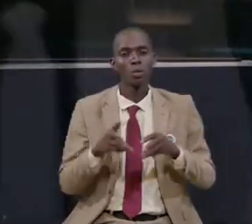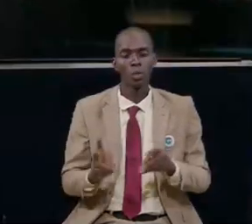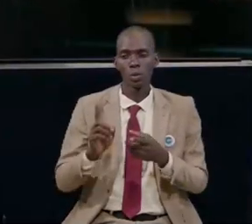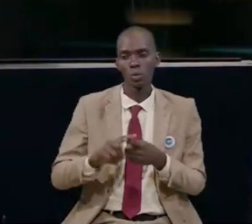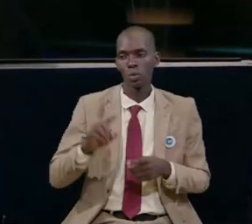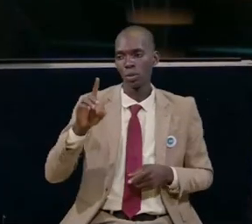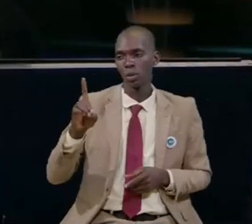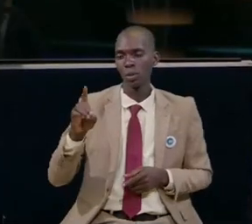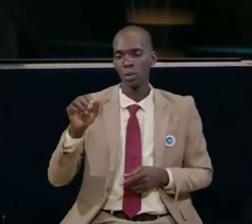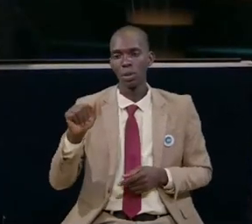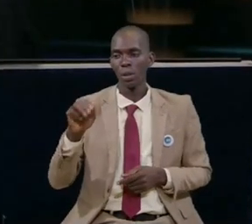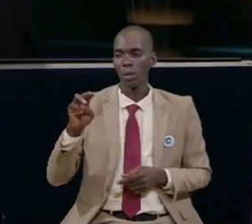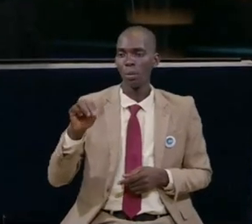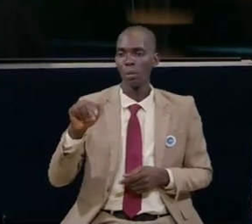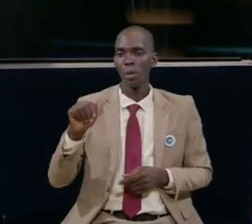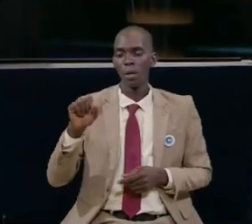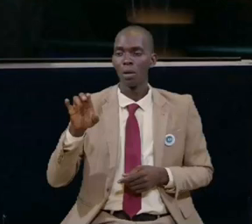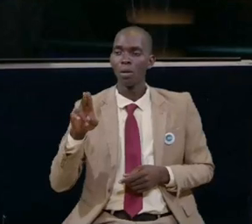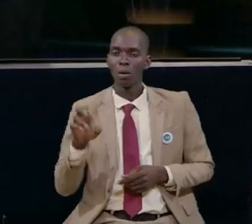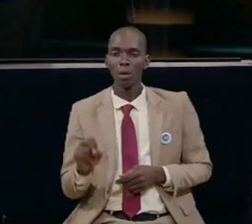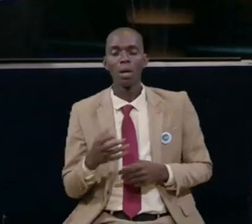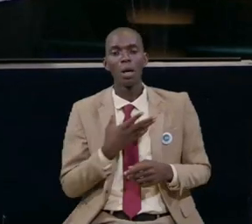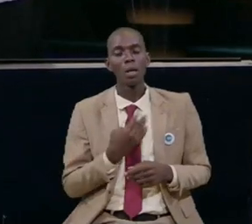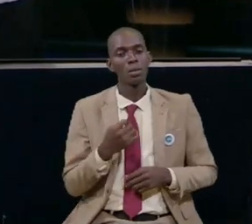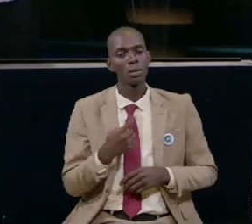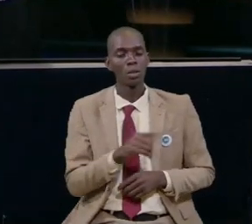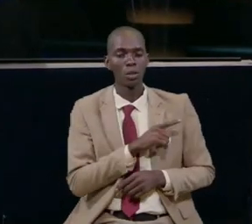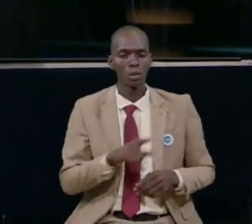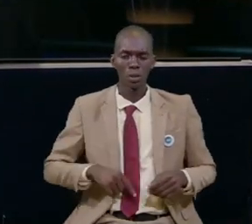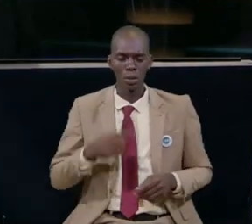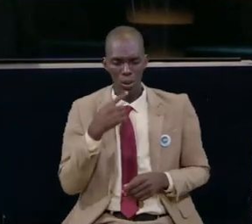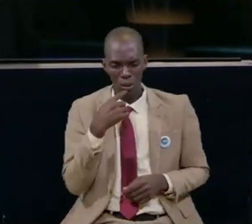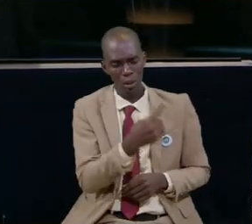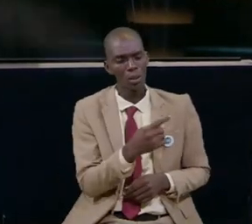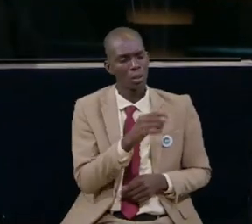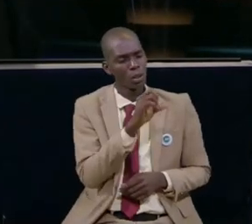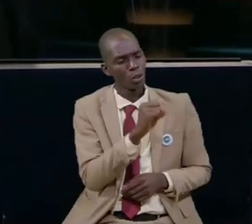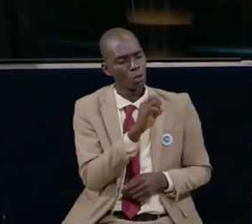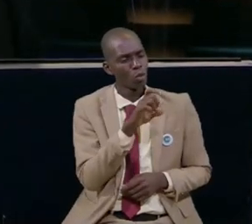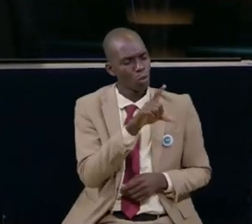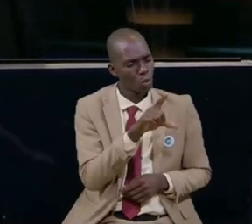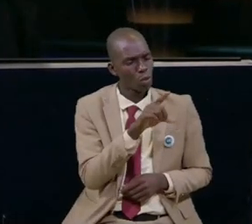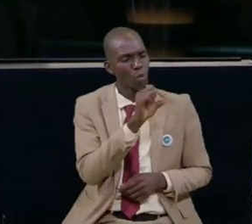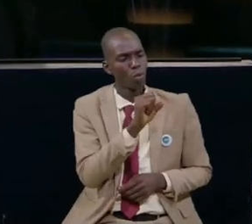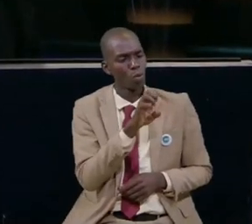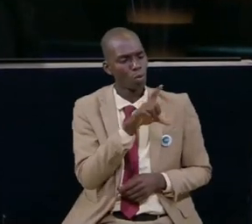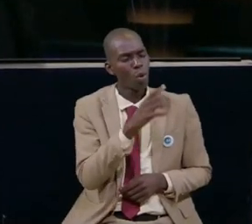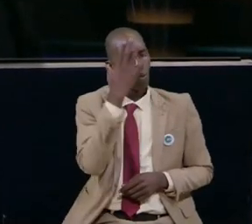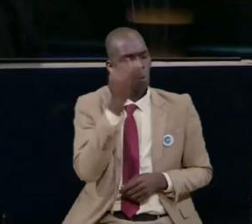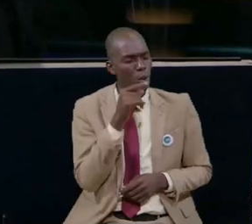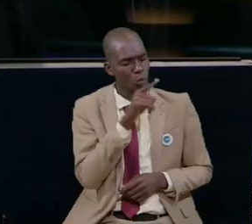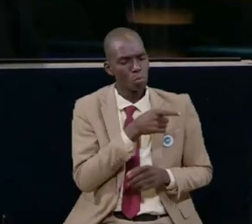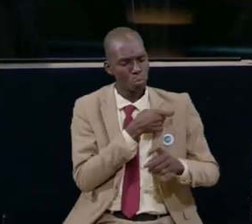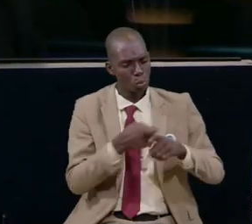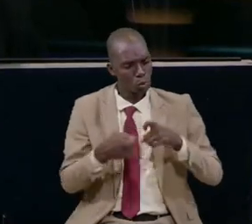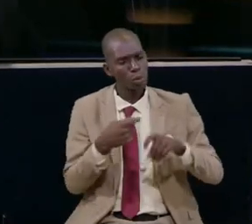a dit, Saul, Saul, pourquoi me persécutes-tu? Il dit que, comme il a regardé en